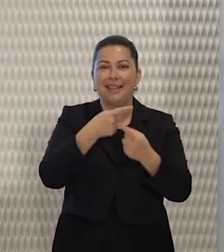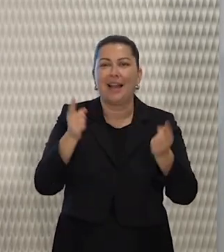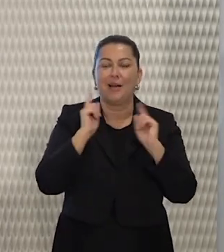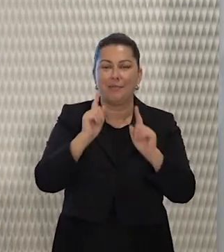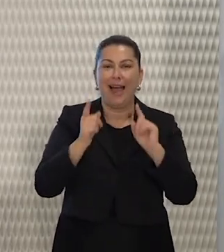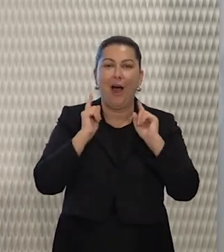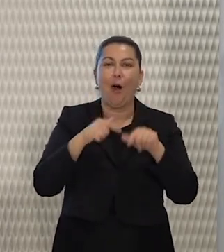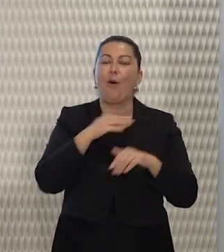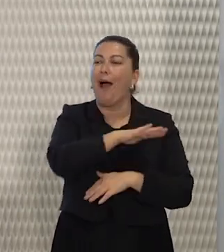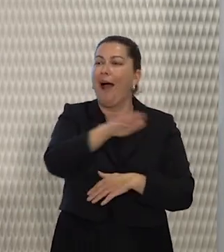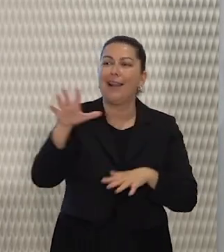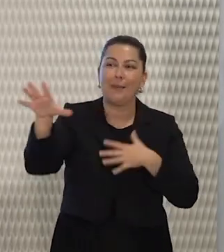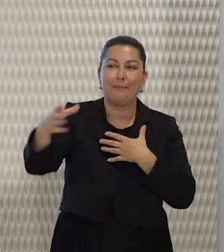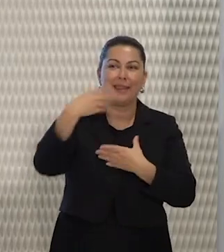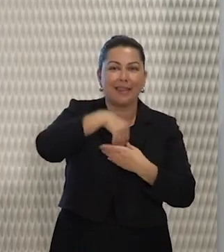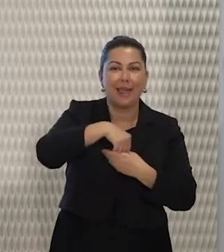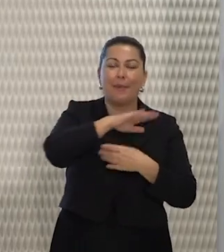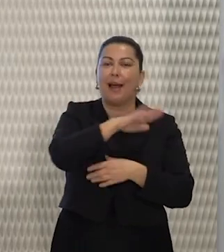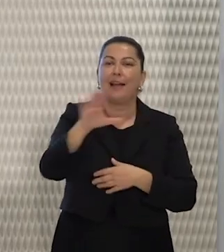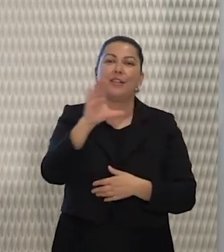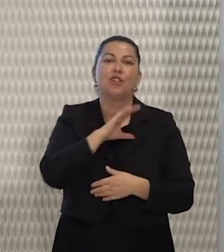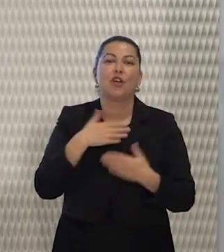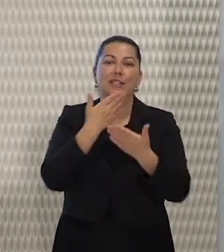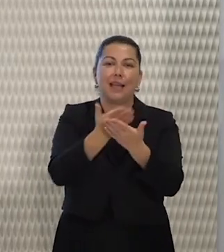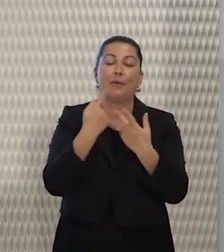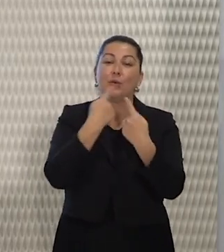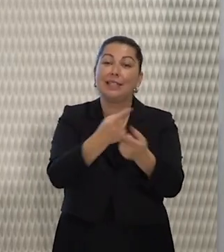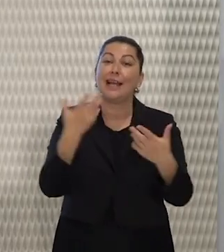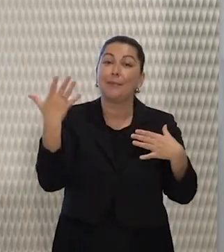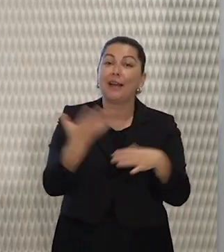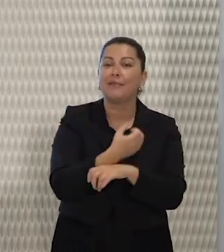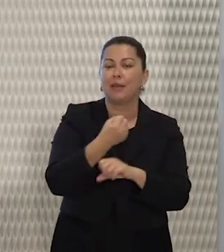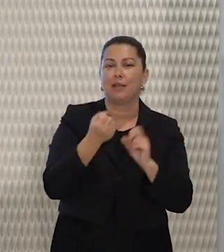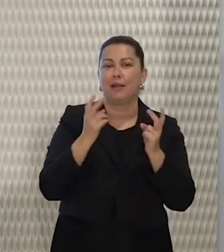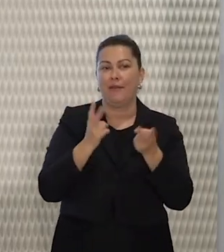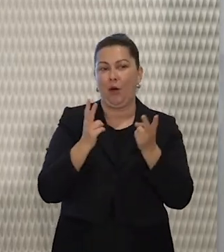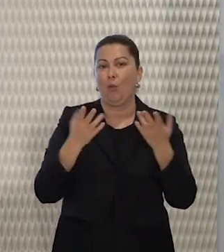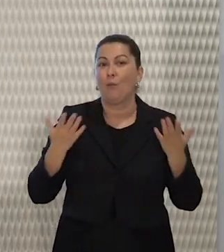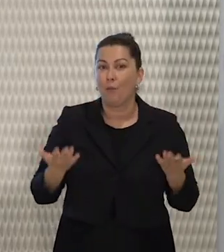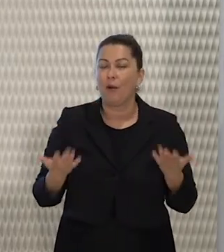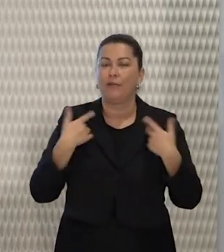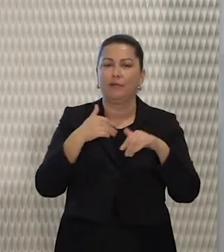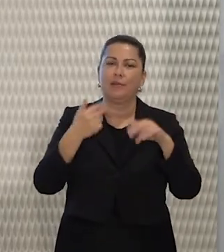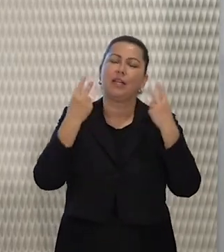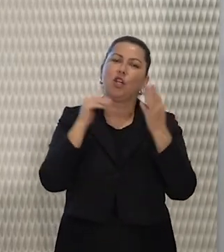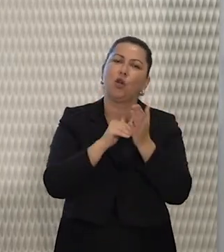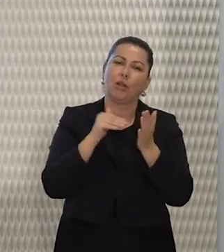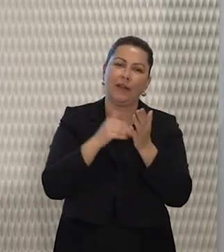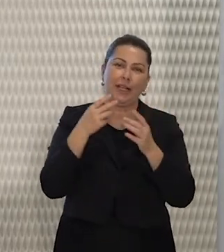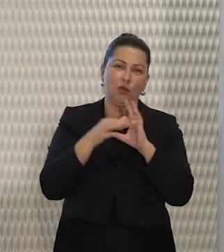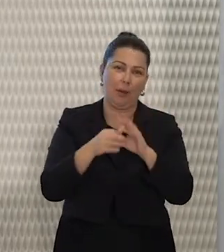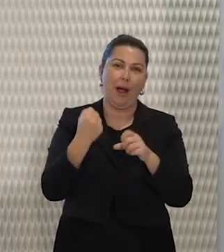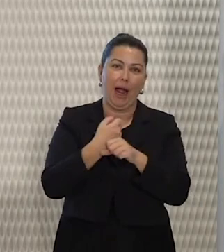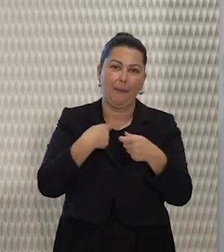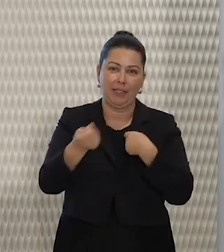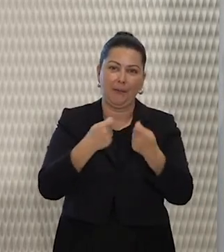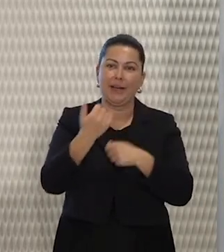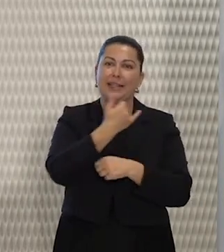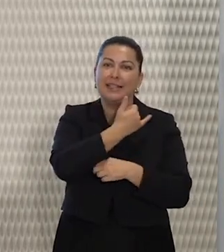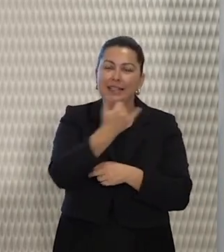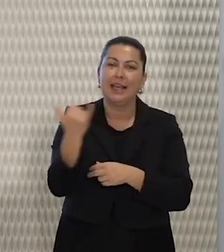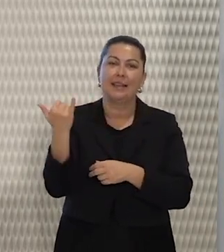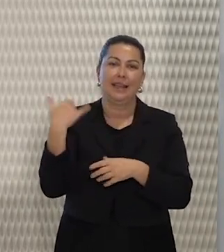wir gehört haben, alle mitnehmen, allen eine Chance geben und selber gewinnen. Denn es wird absolut notwendig sein, am Arbeitsmarkt wirklich jeden und